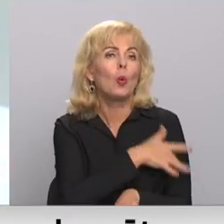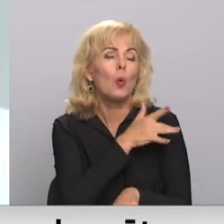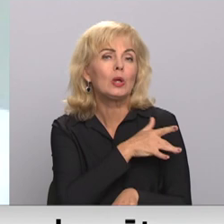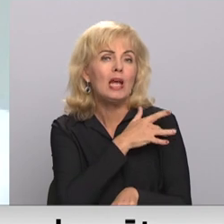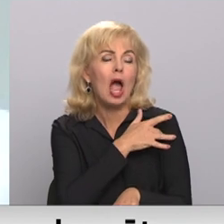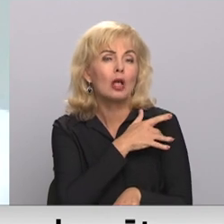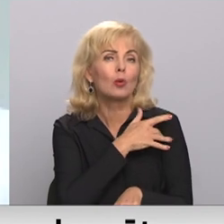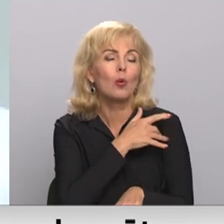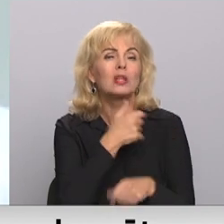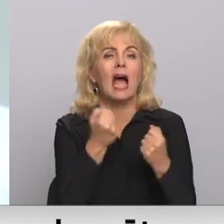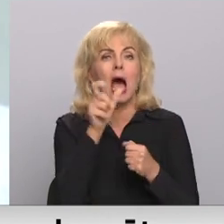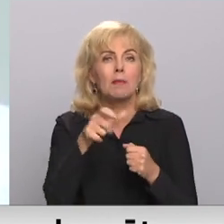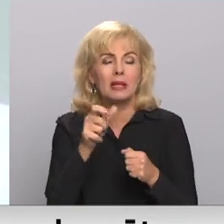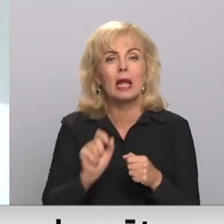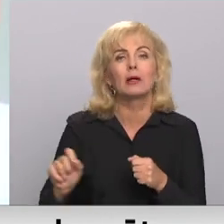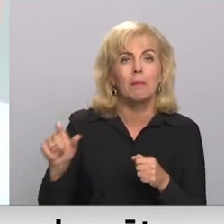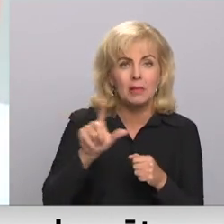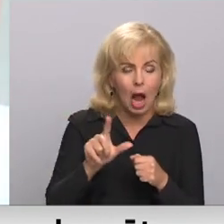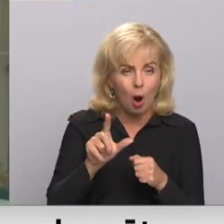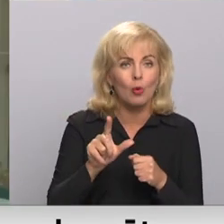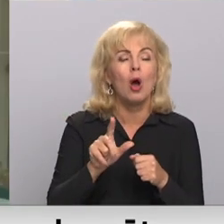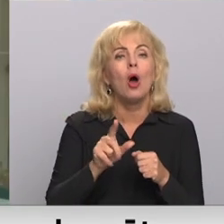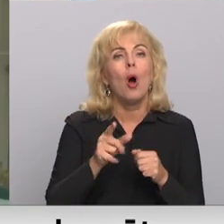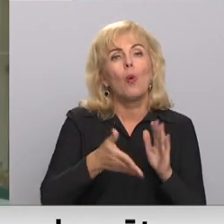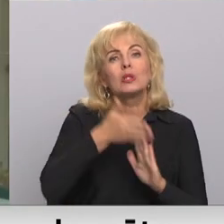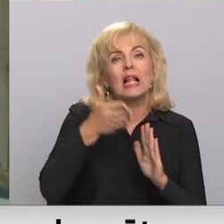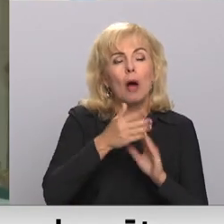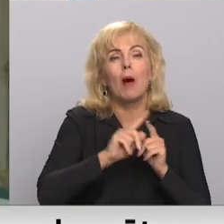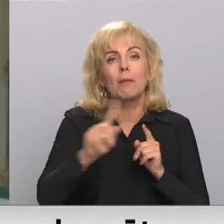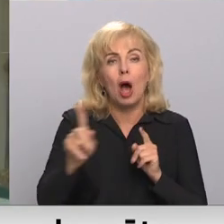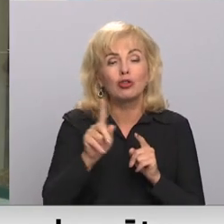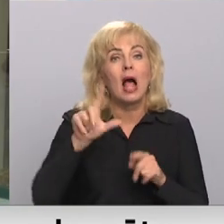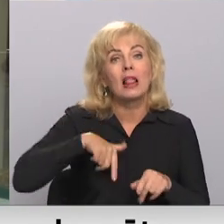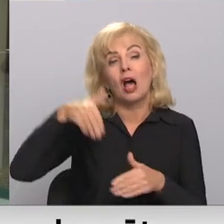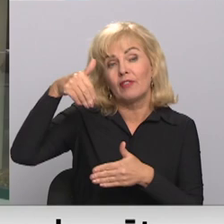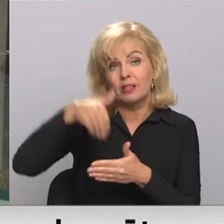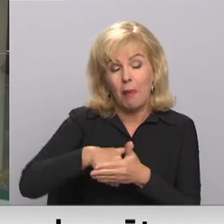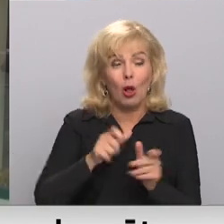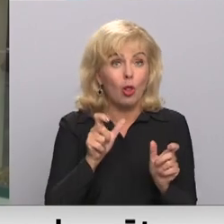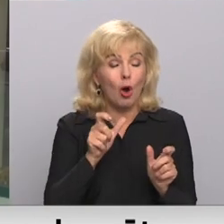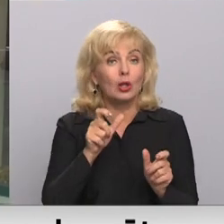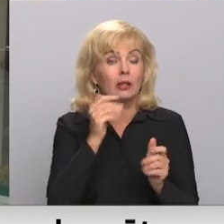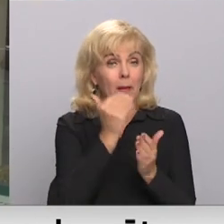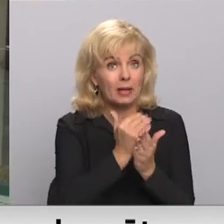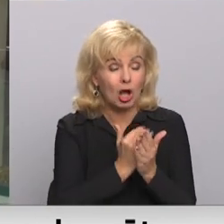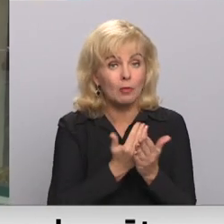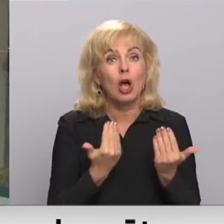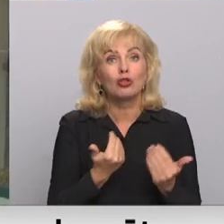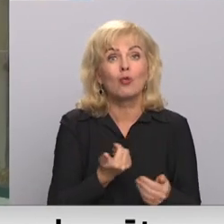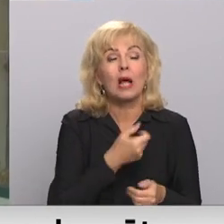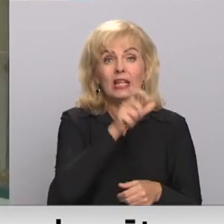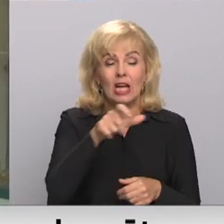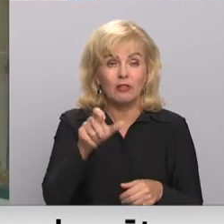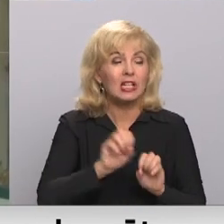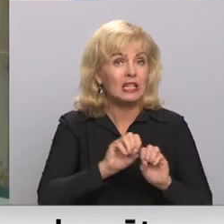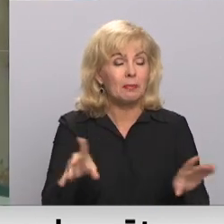palielinam, optimizējam, tā teikt, šos piegādes maršrutus. Latvijas pasts, atsaucoties uz lockdown prasību, šodien iedzīvotājiem jau izplatīs